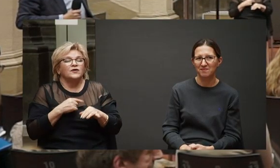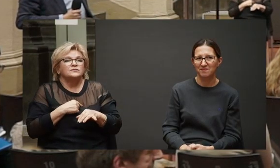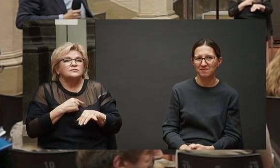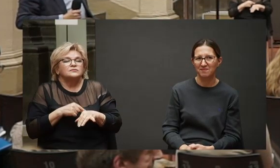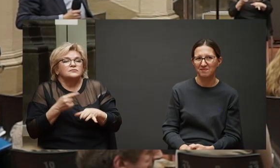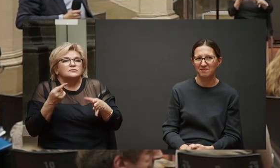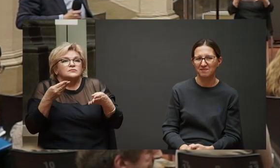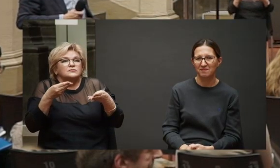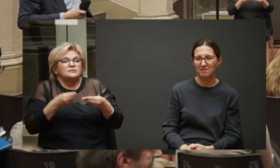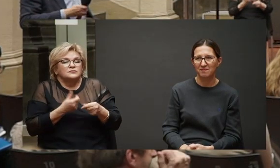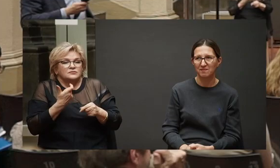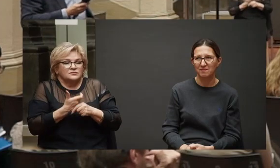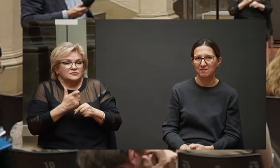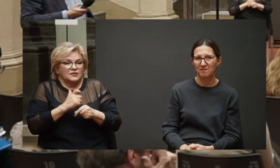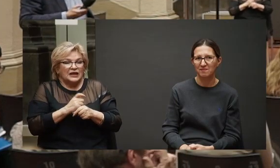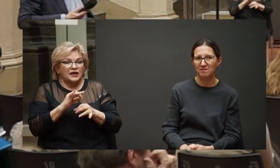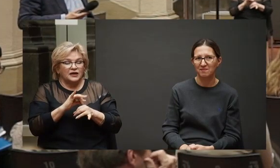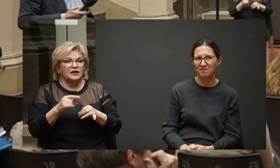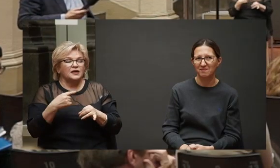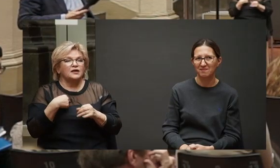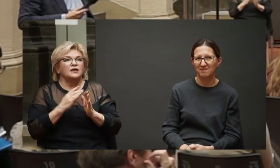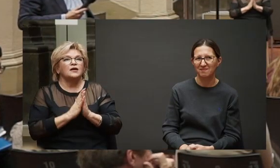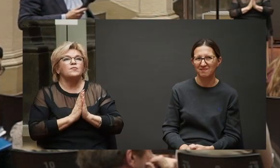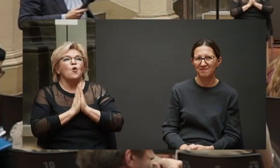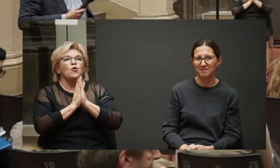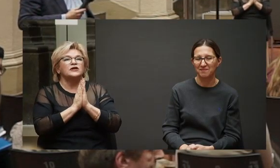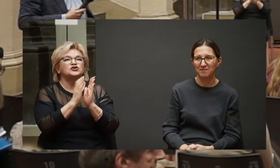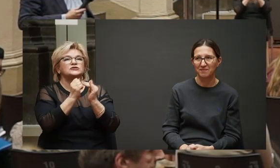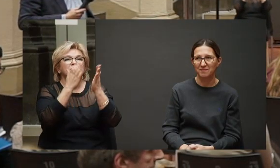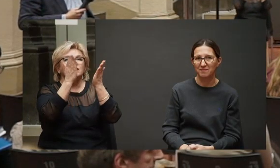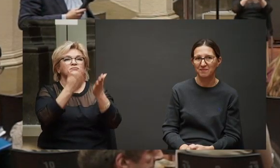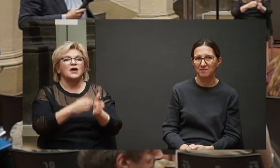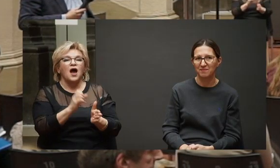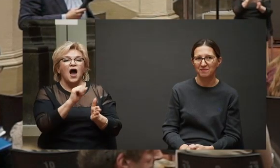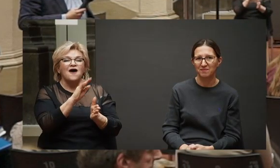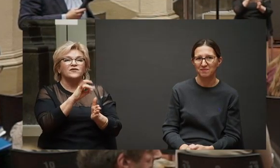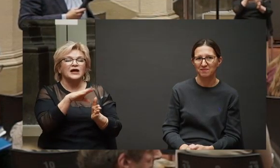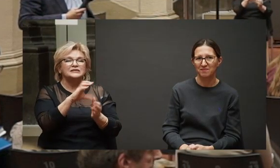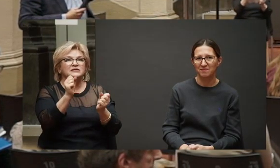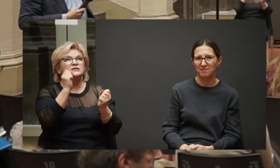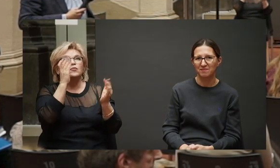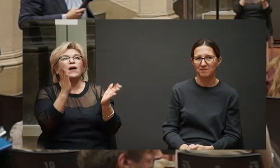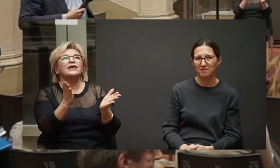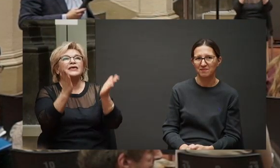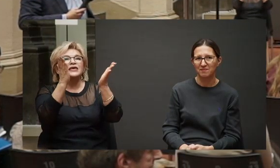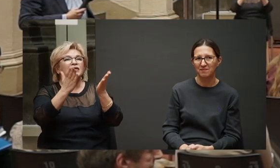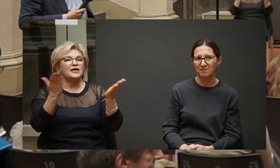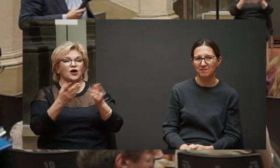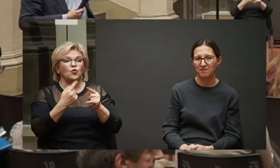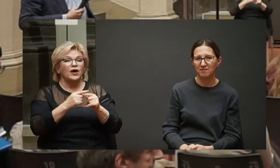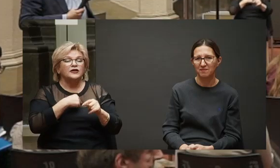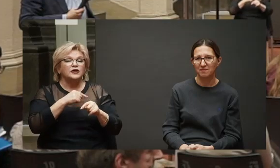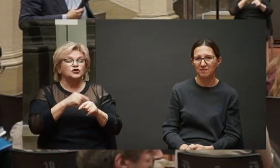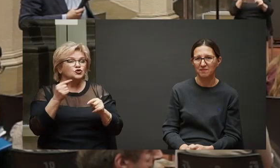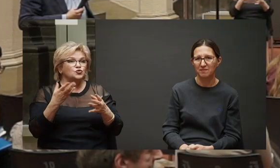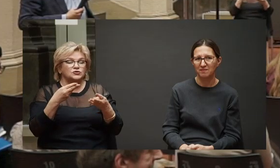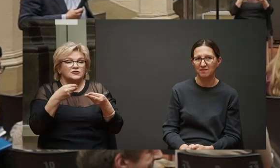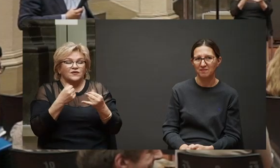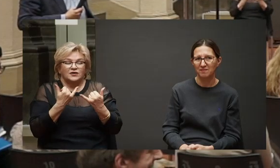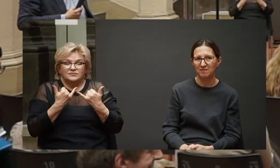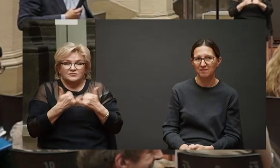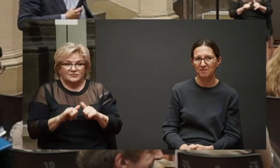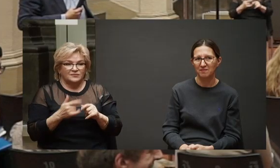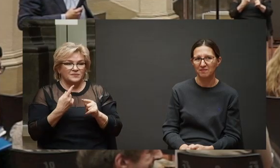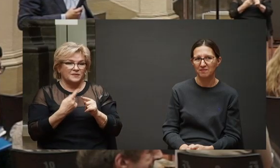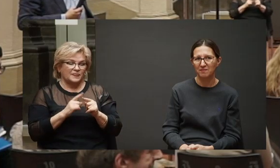вот это время, когда ты молишься Афродите и там какой-то богине, и вот это чувство прожить. Сначала